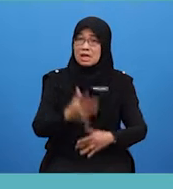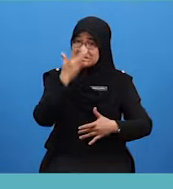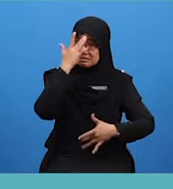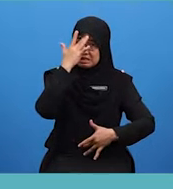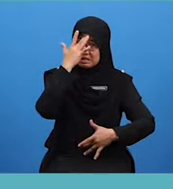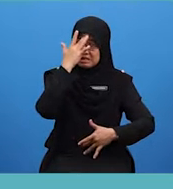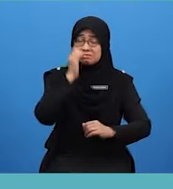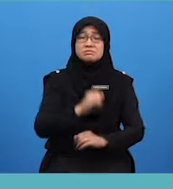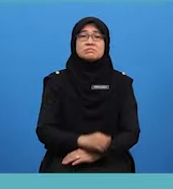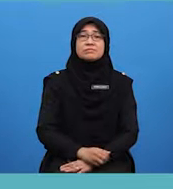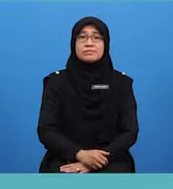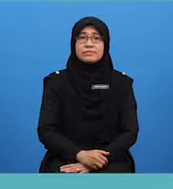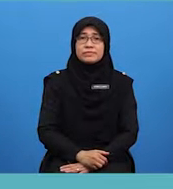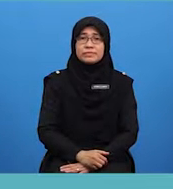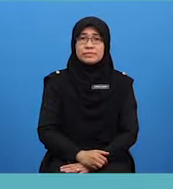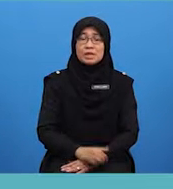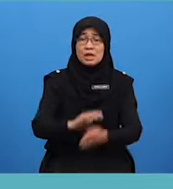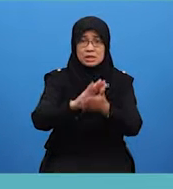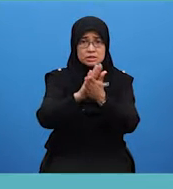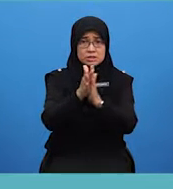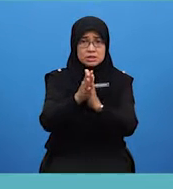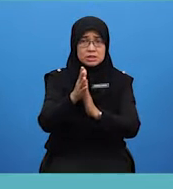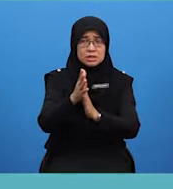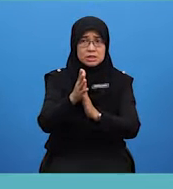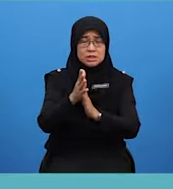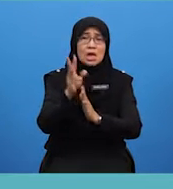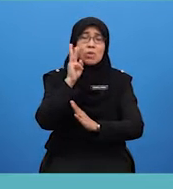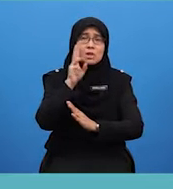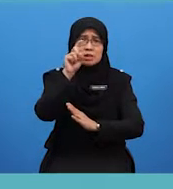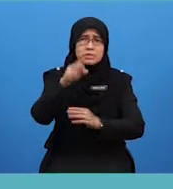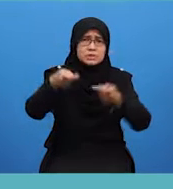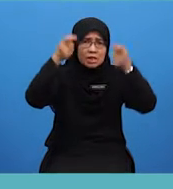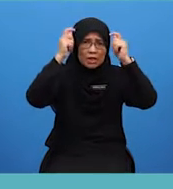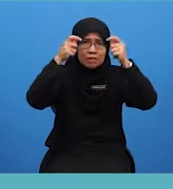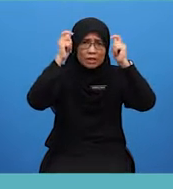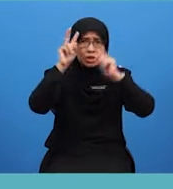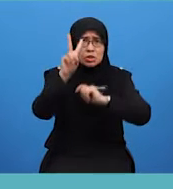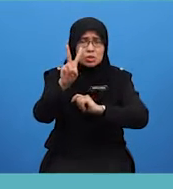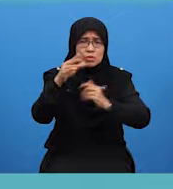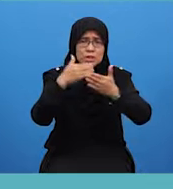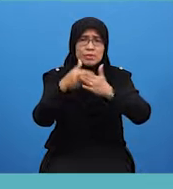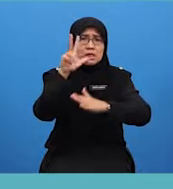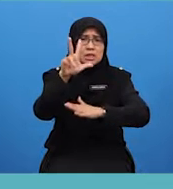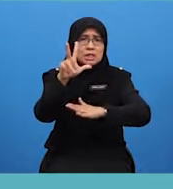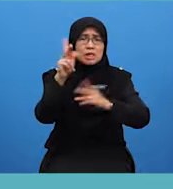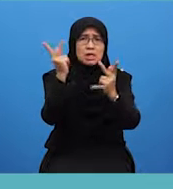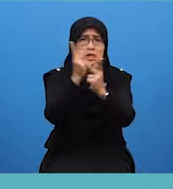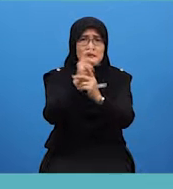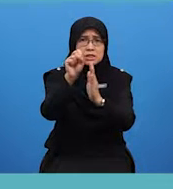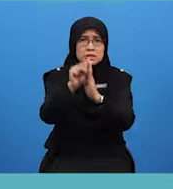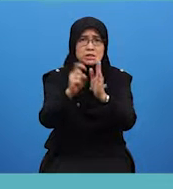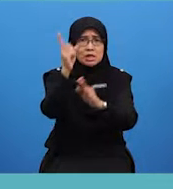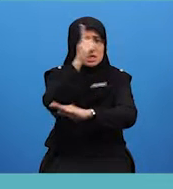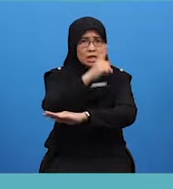UTI. Jadi wanita perlu mandi dengan kerap, iaitu 2 hingga 3 kali sehari agar